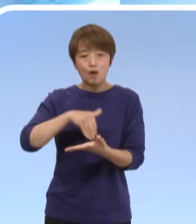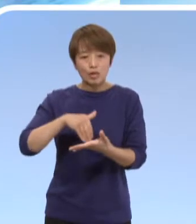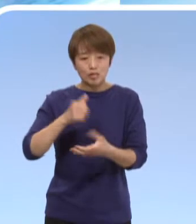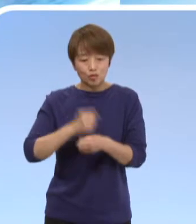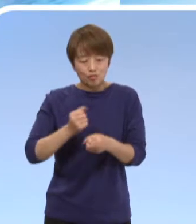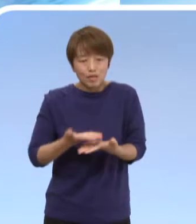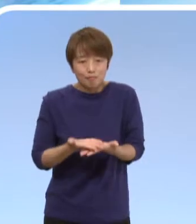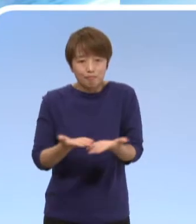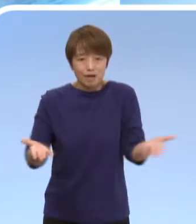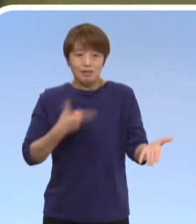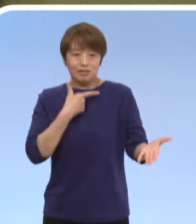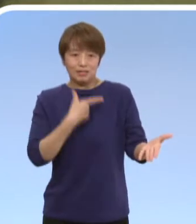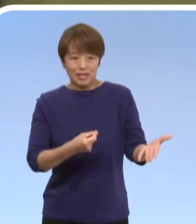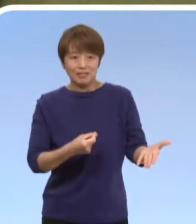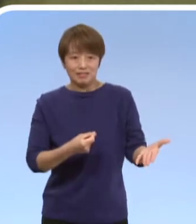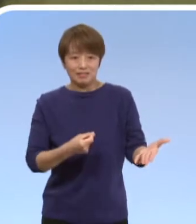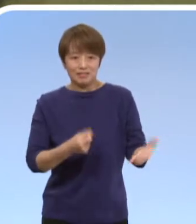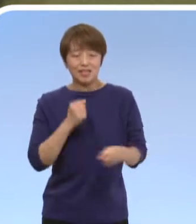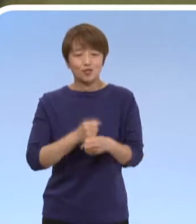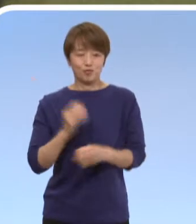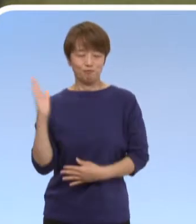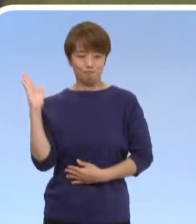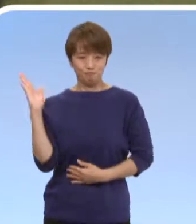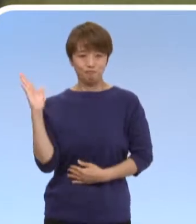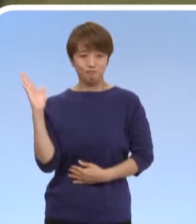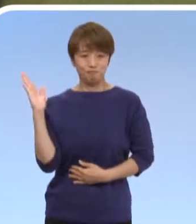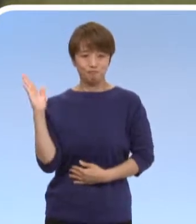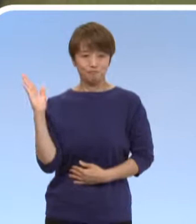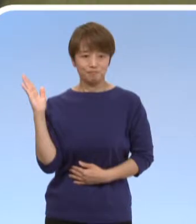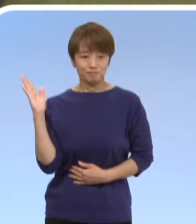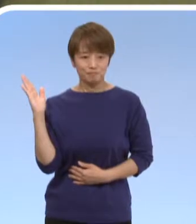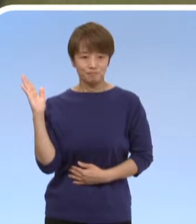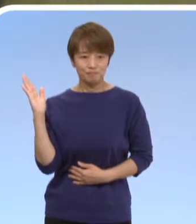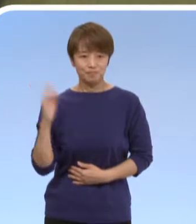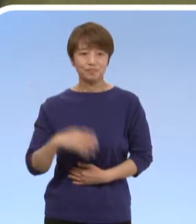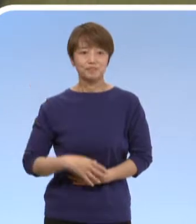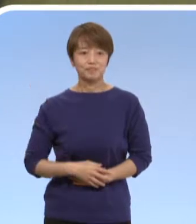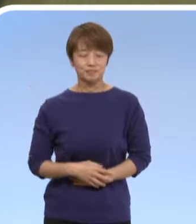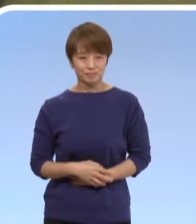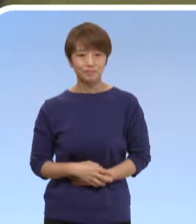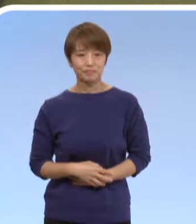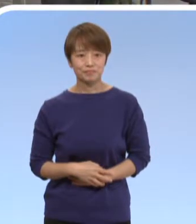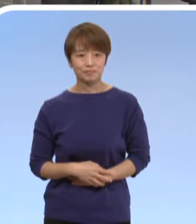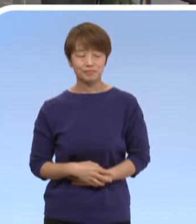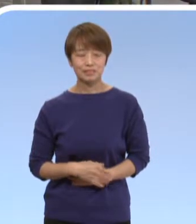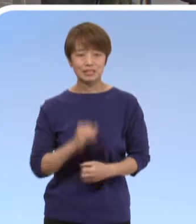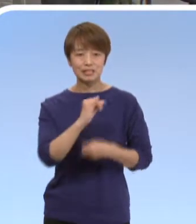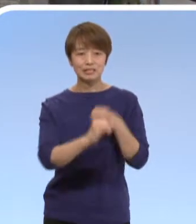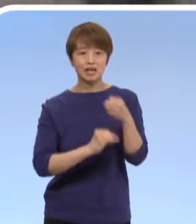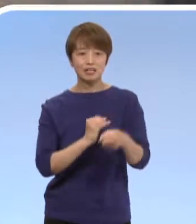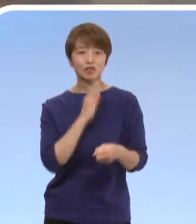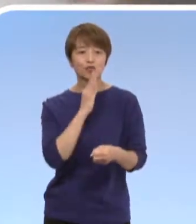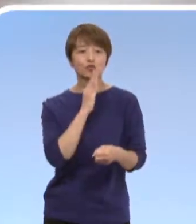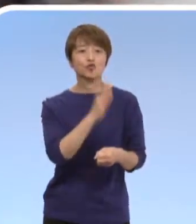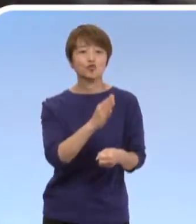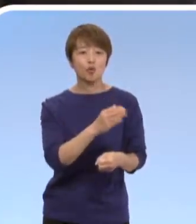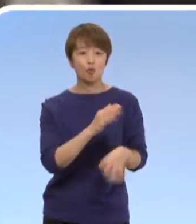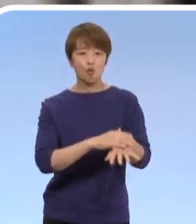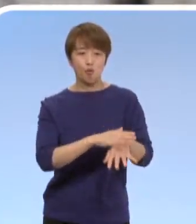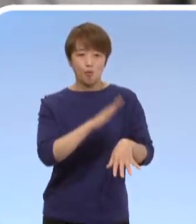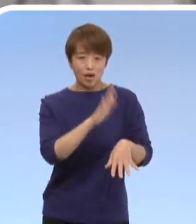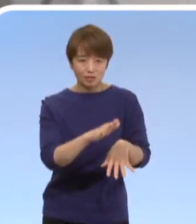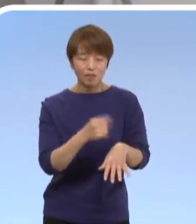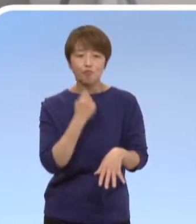淡路島から全国へ届けたいと生産しているのが淡路島地区。ホームページでの販売のほ